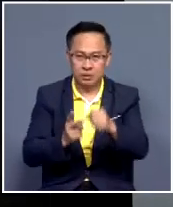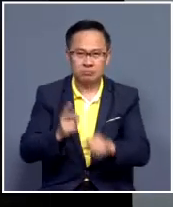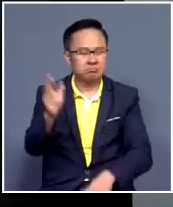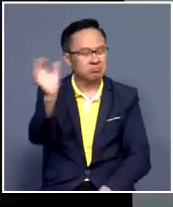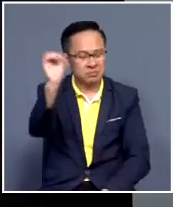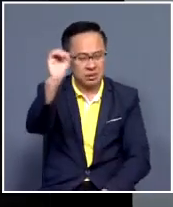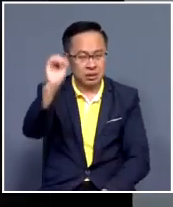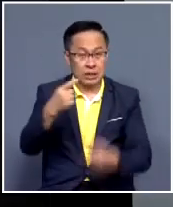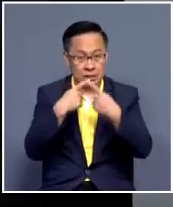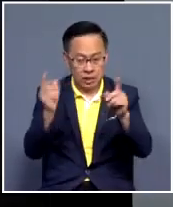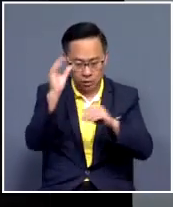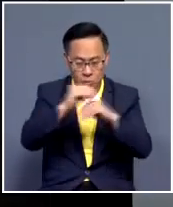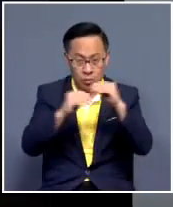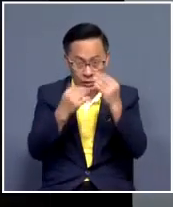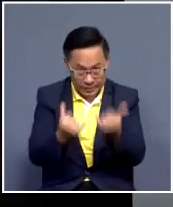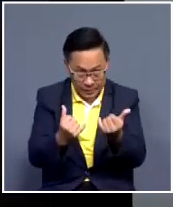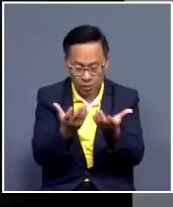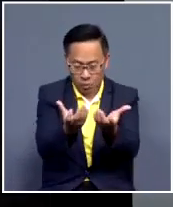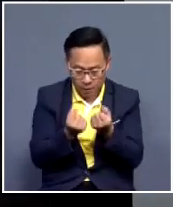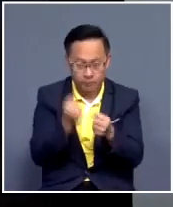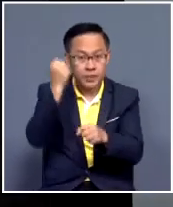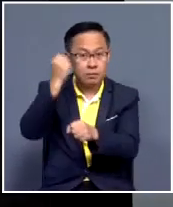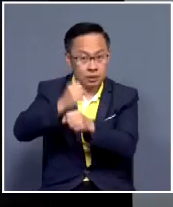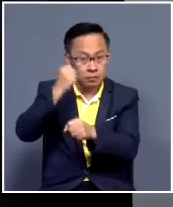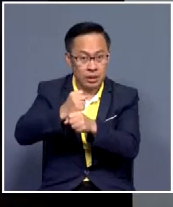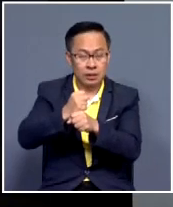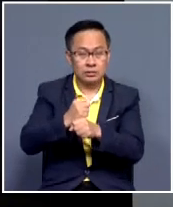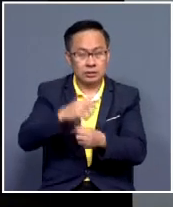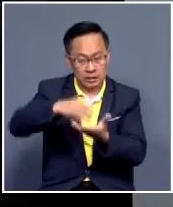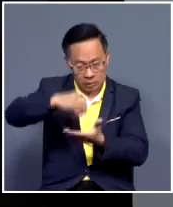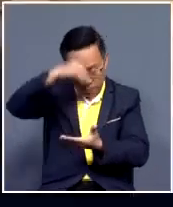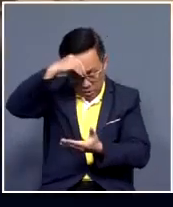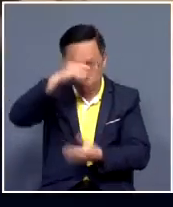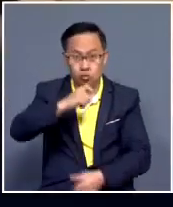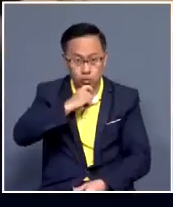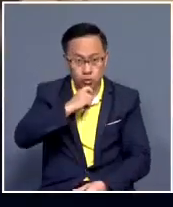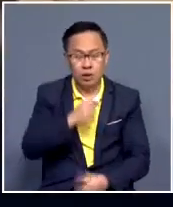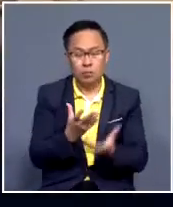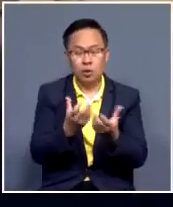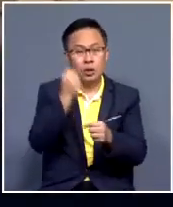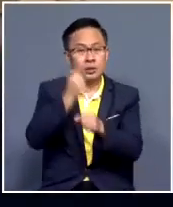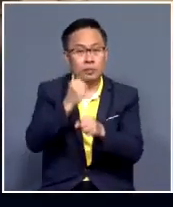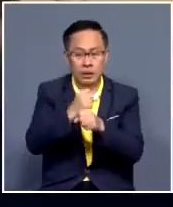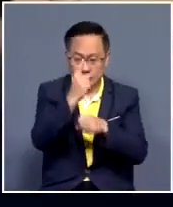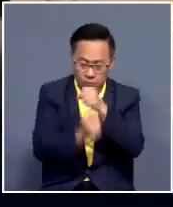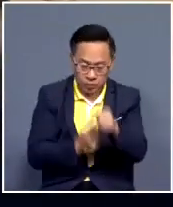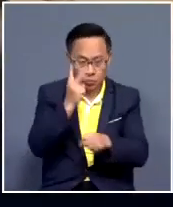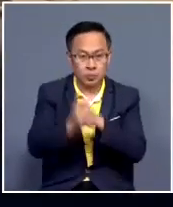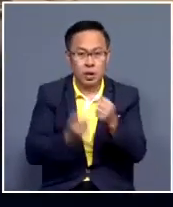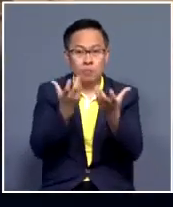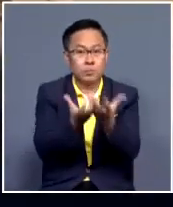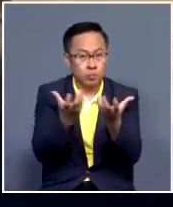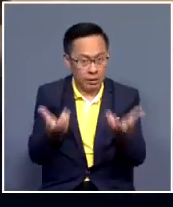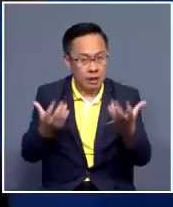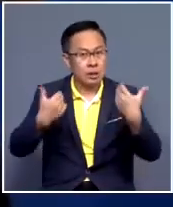การนี้เนี่ยนิสิตเหล่านี้ทำทันทีเลยภายในเวลาที่ไม่ถึง2ปีเนี่ยเขาสามารถทำออกมาเป็นผลง